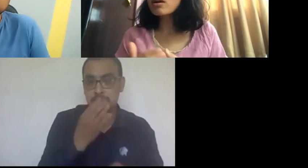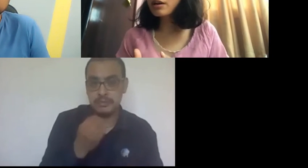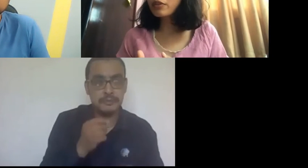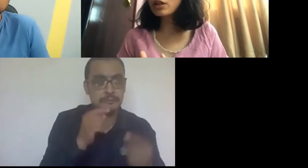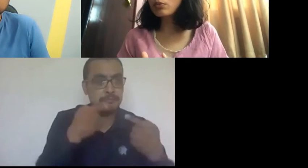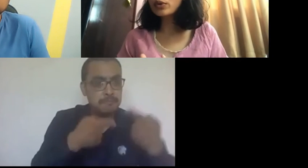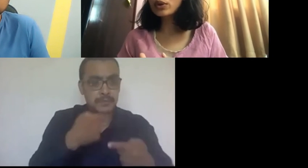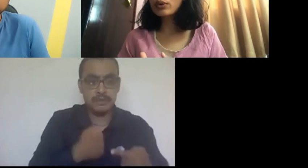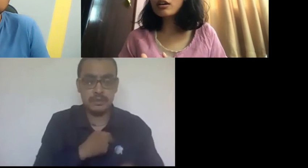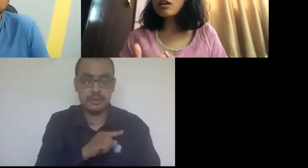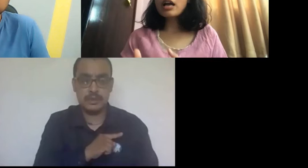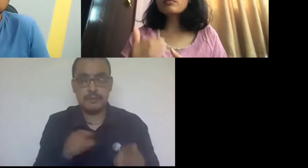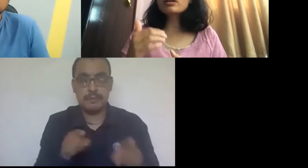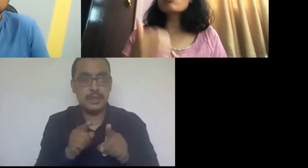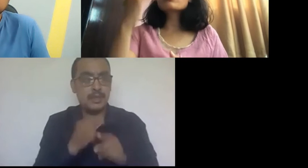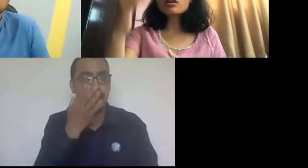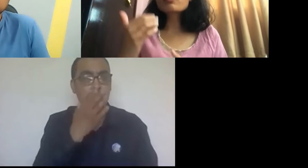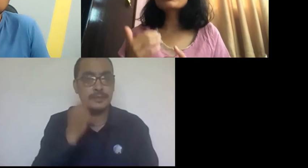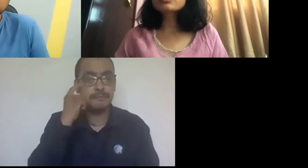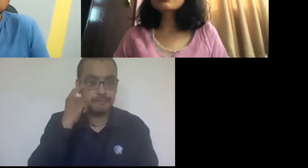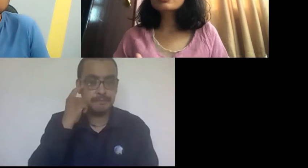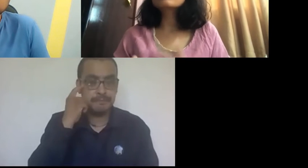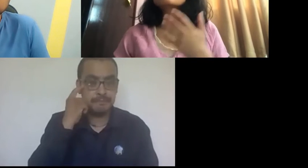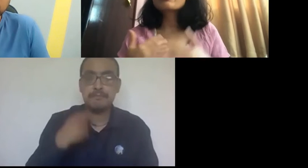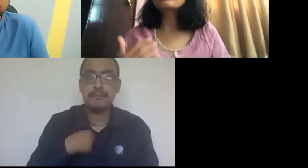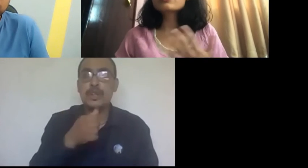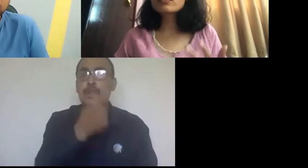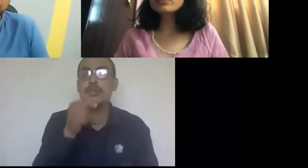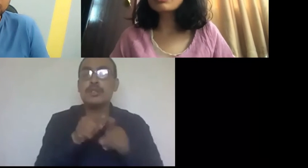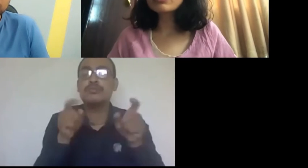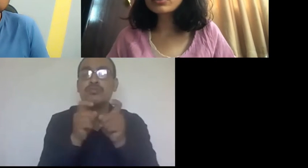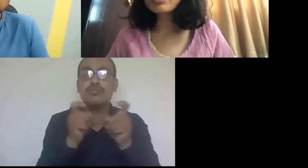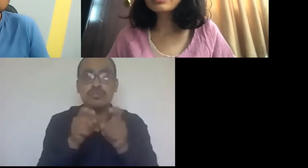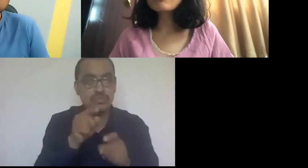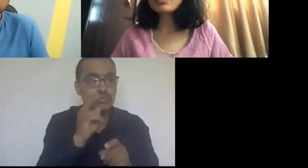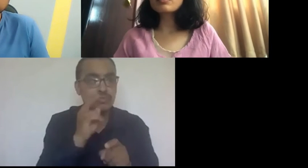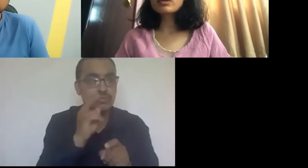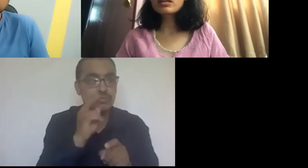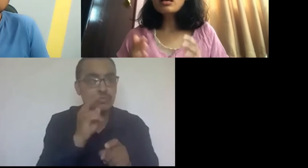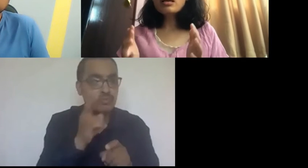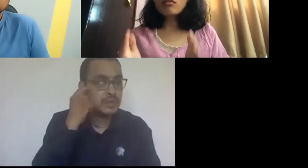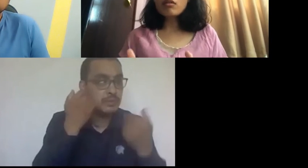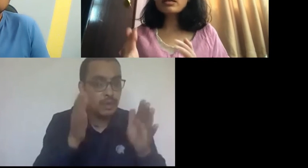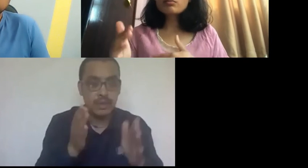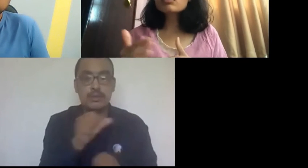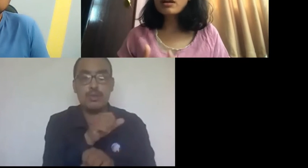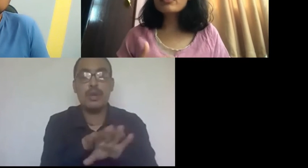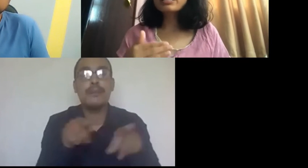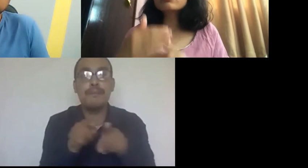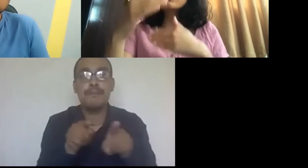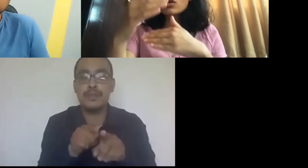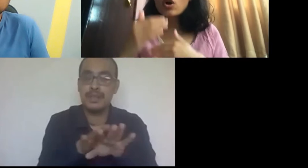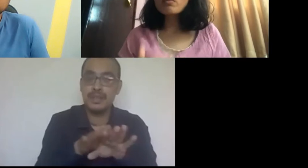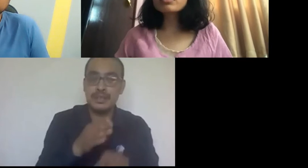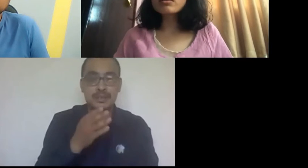एकदमै नराम्रो फिल भएको थियो होइन, अनि मैले अरूसँग पनि डिस्कस गरेको थिएँ कि तपाईँहरूलाई नि यस्तो फिल भएको थियो भन्दाखेरि उहाँहरूले पनि एकदमै नराम्रो